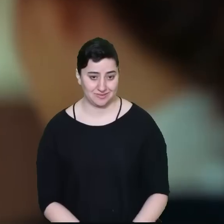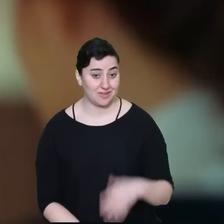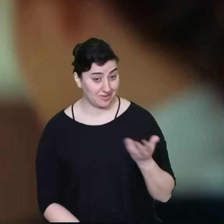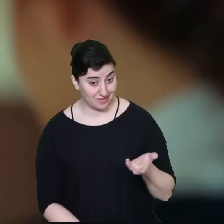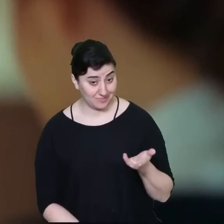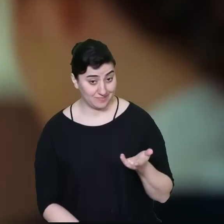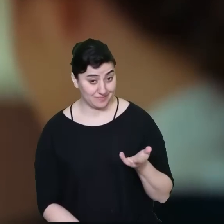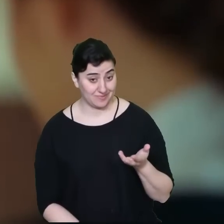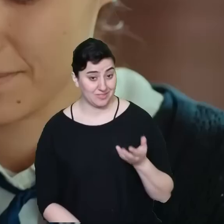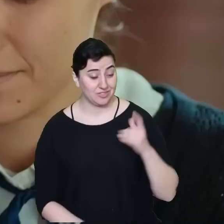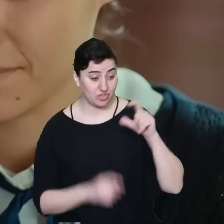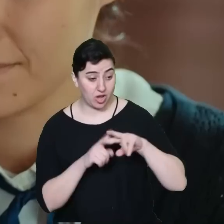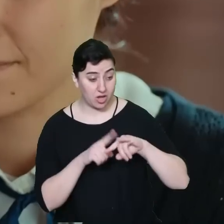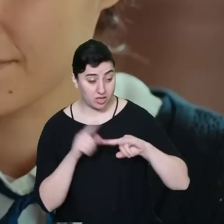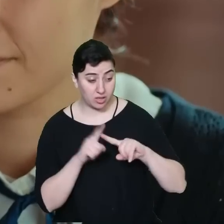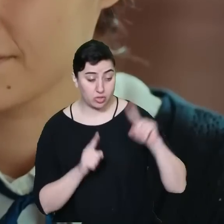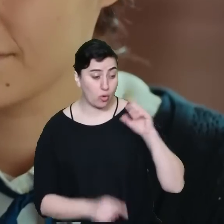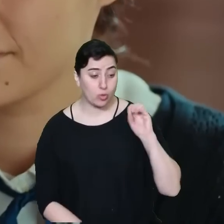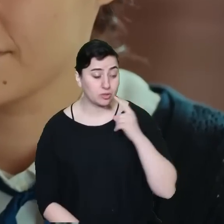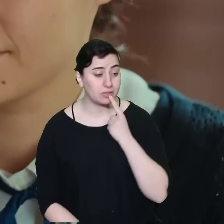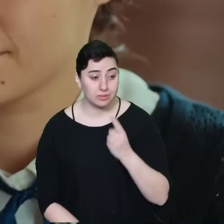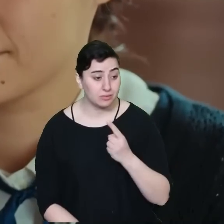Hem Cahit Hoca der ki,